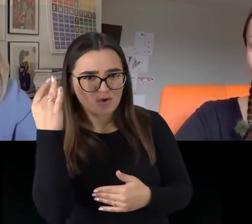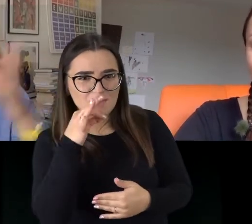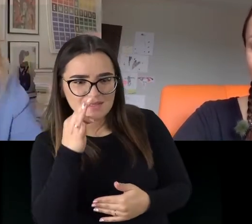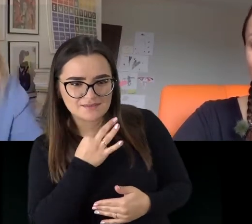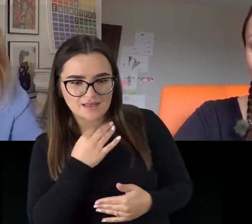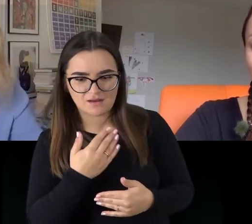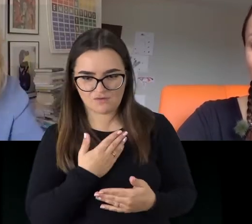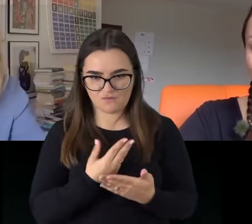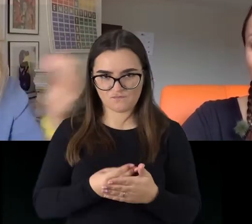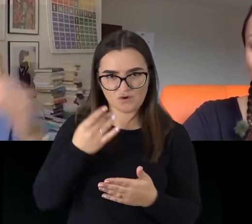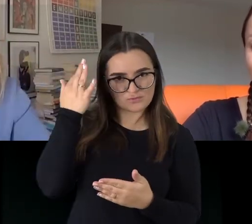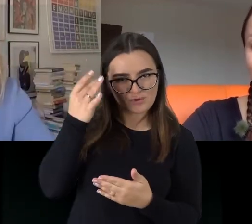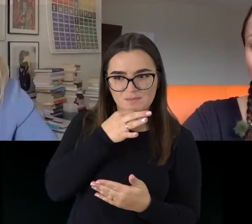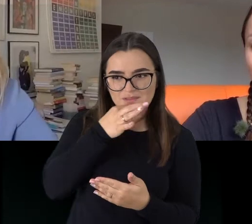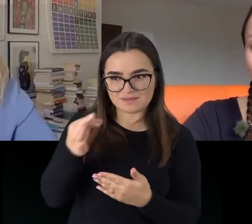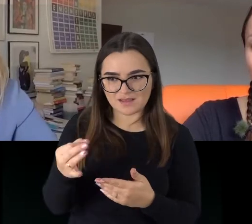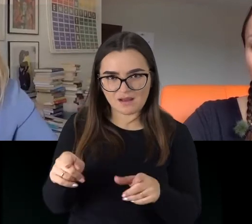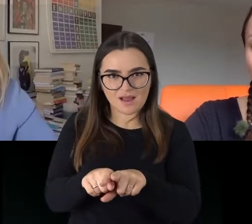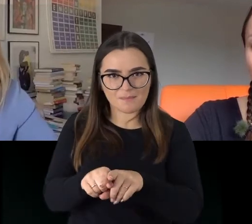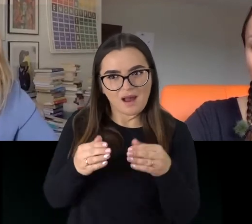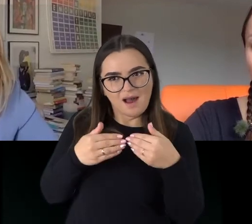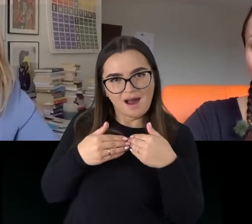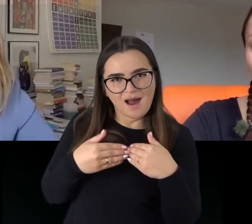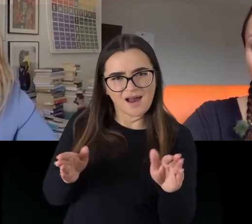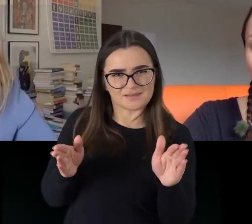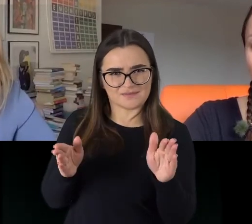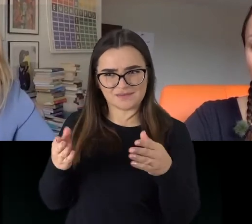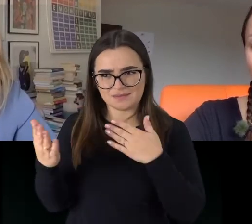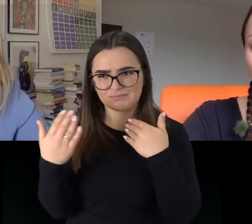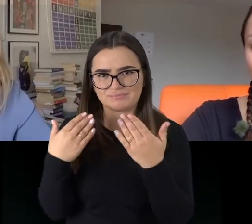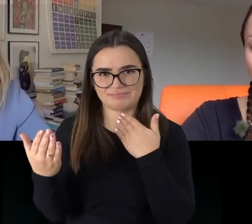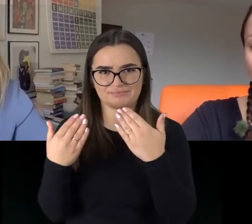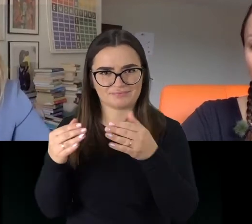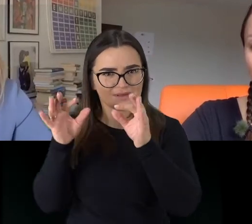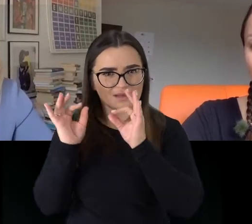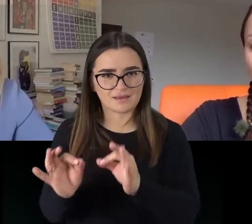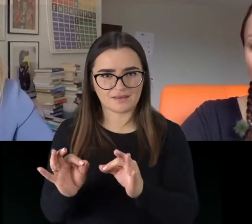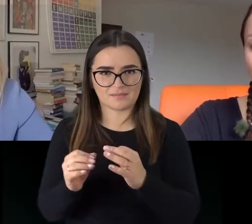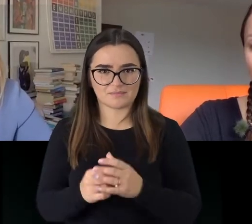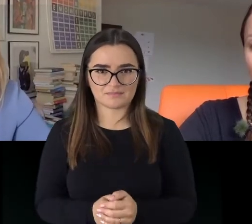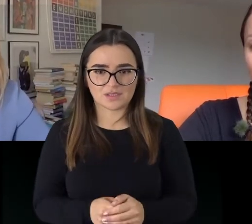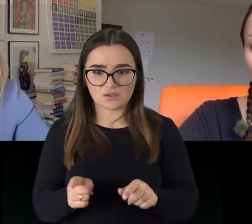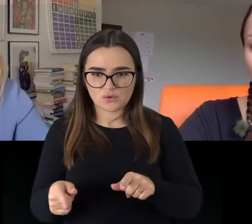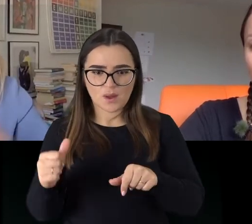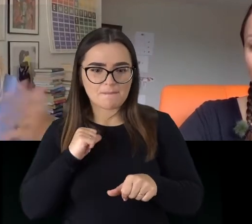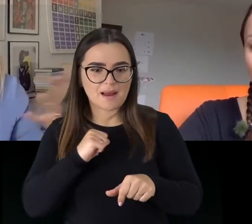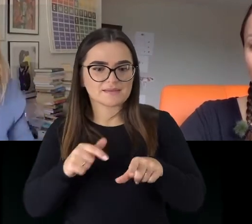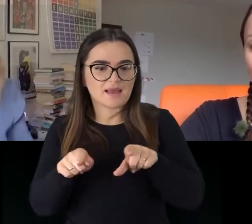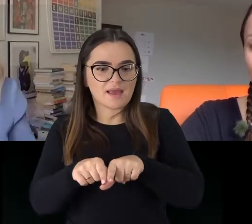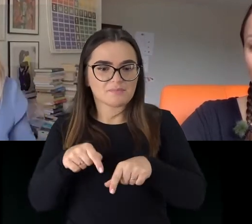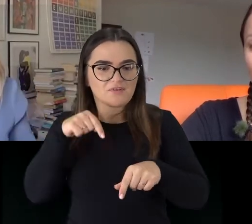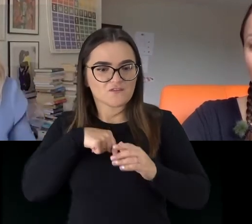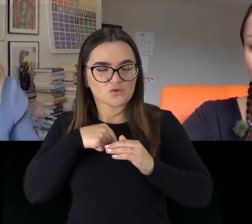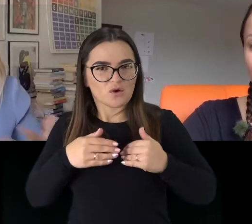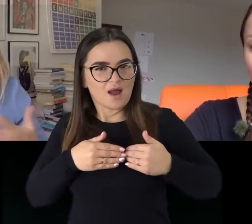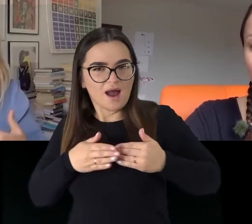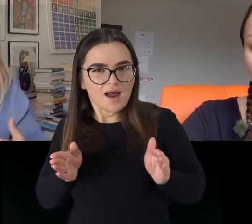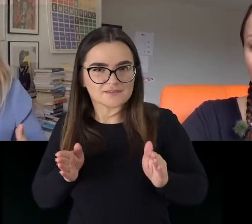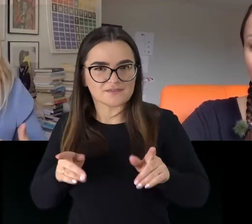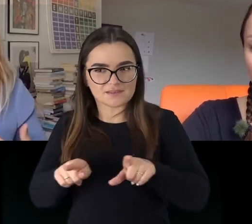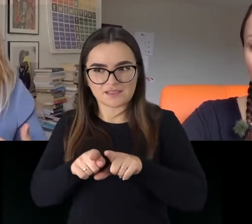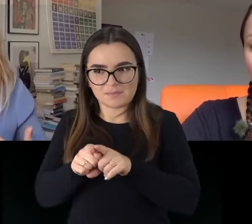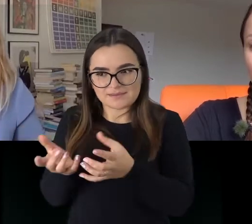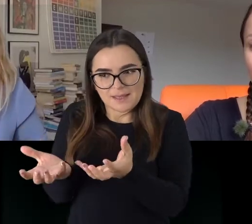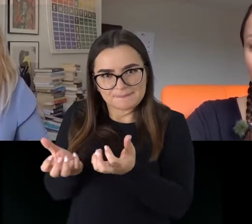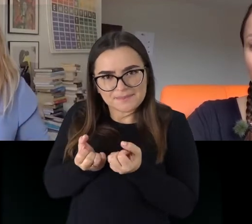nuomonę, štai atviras pasaulis. Tai atviras pasaulis, jūs netgi esat tokia atvira ir tokia priimanti, kad štai kitas